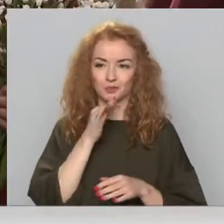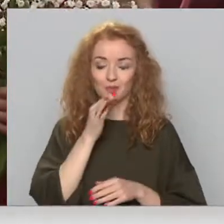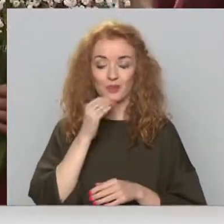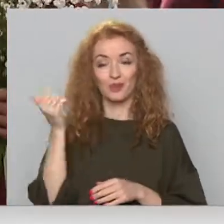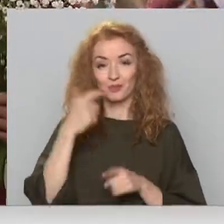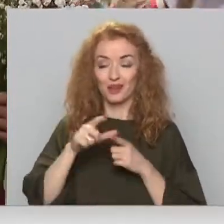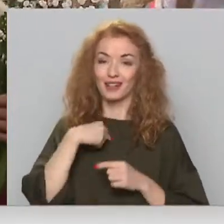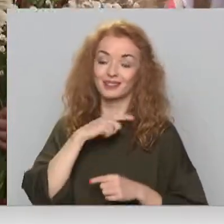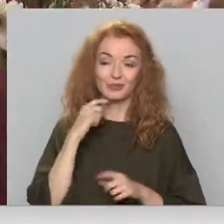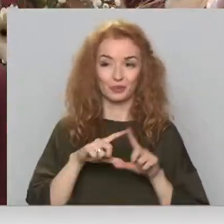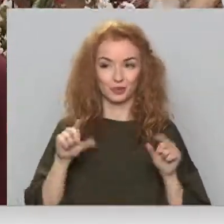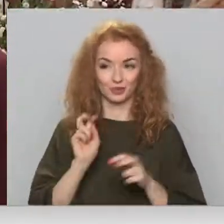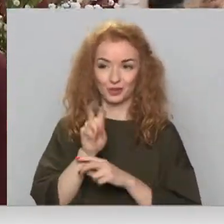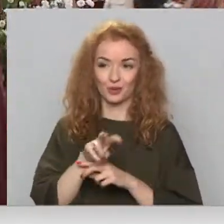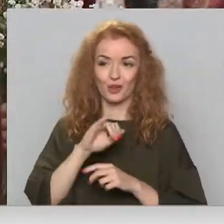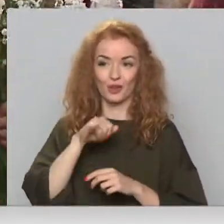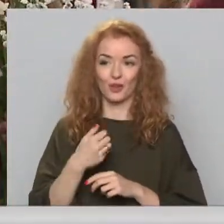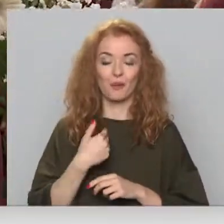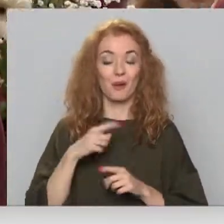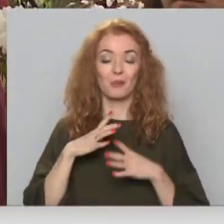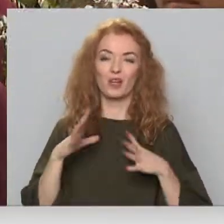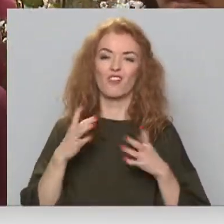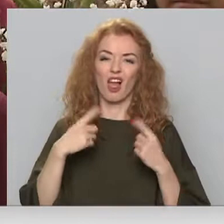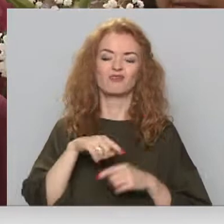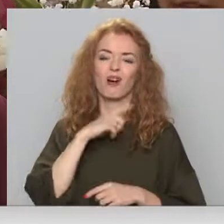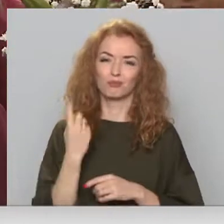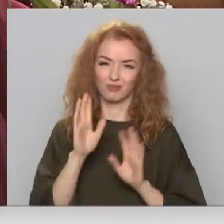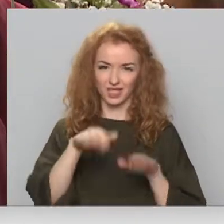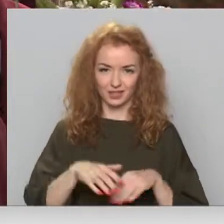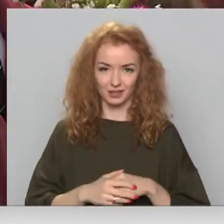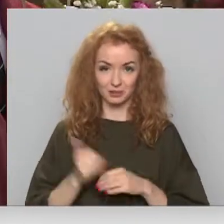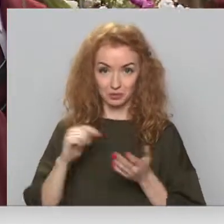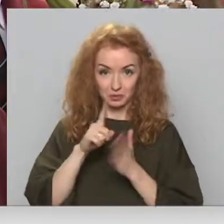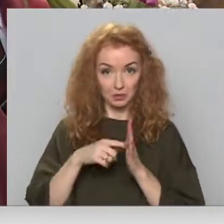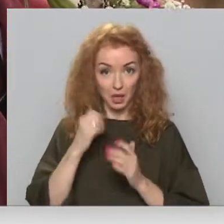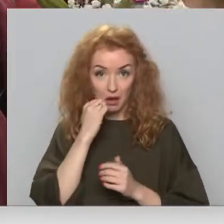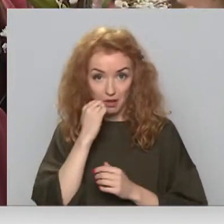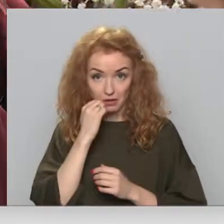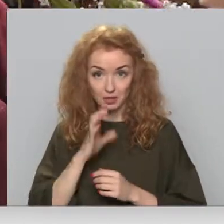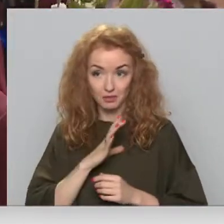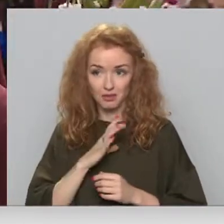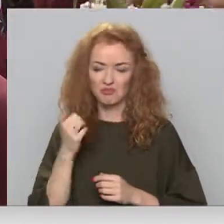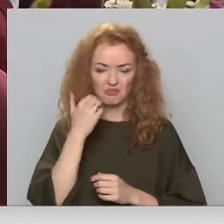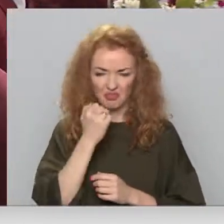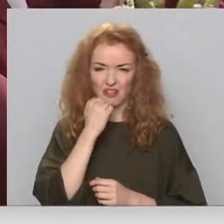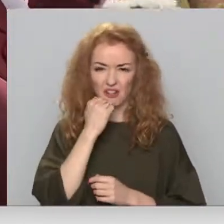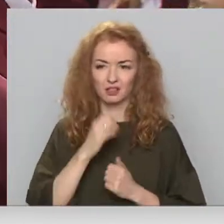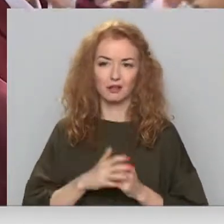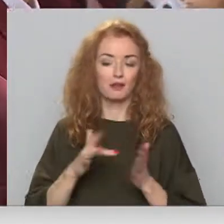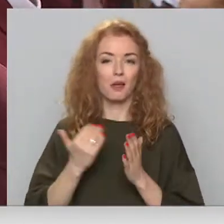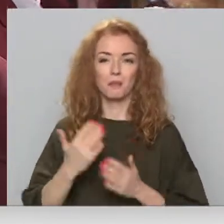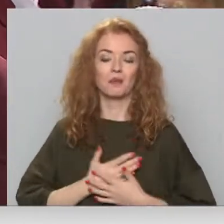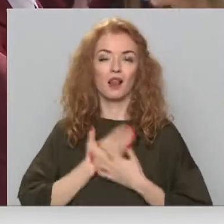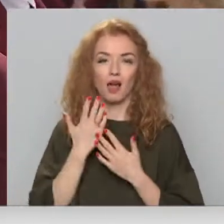skolu. Kāpēc? Tāpēc, ka man masas brīvlaiks jau ir apnicis. Nebija ko darīt? Nebija. Kādi tev mīļākie